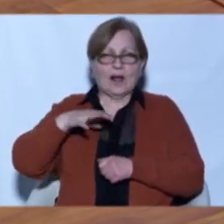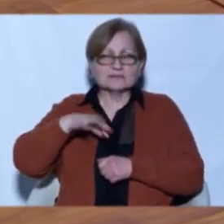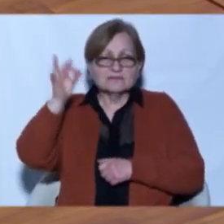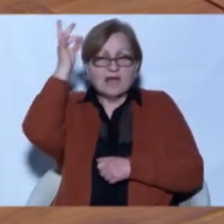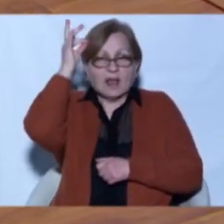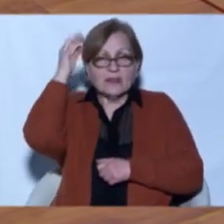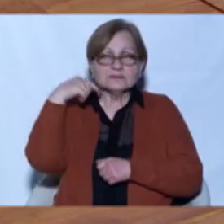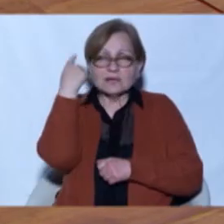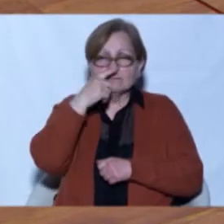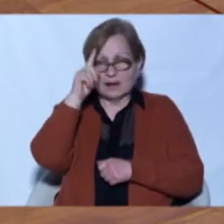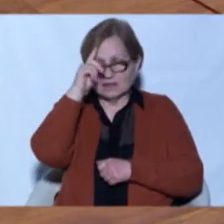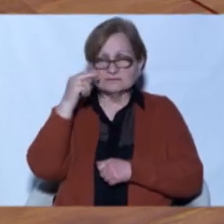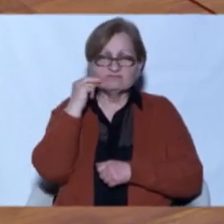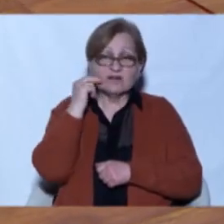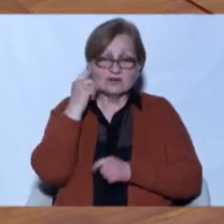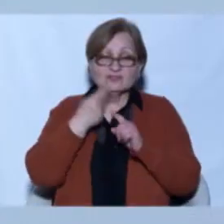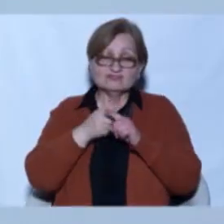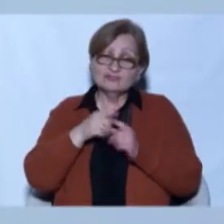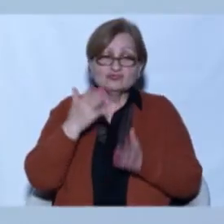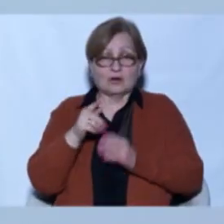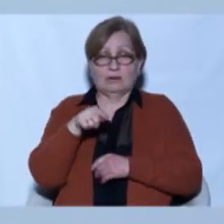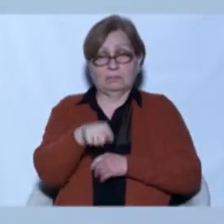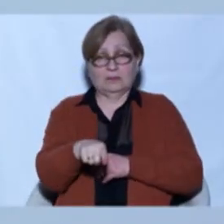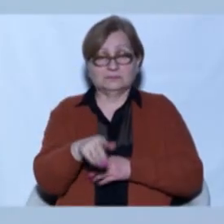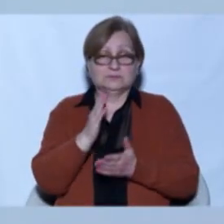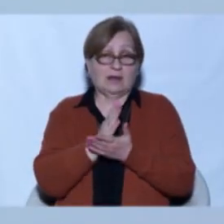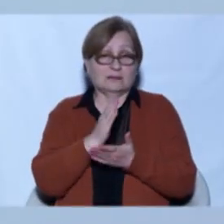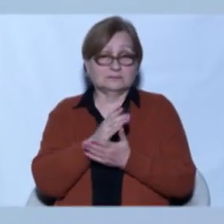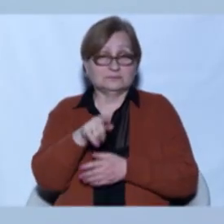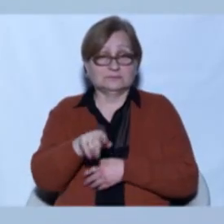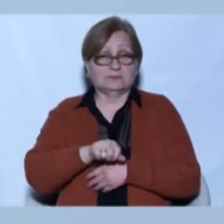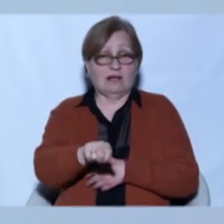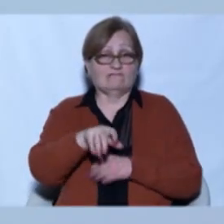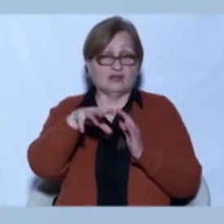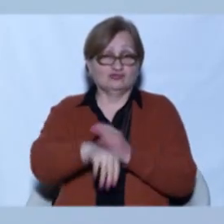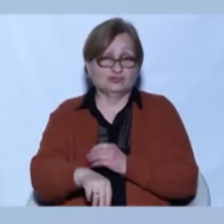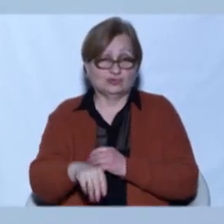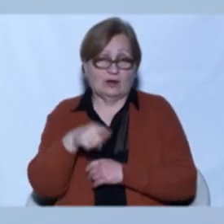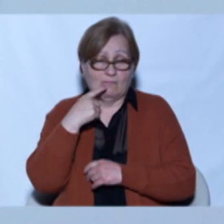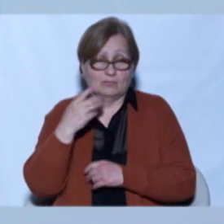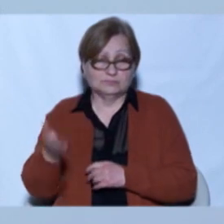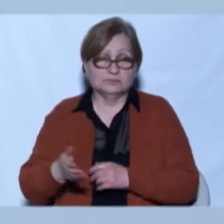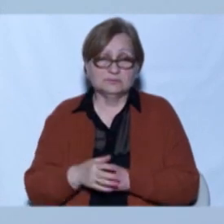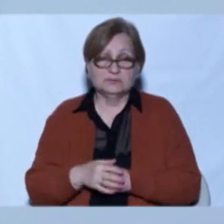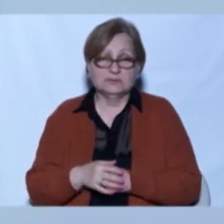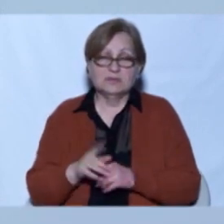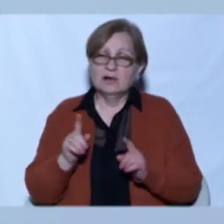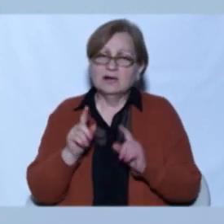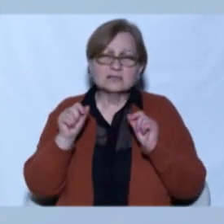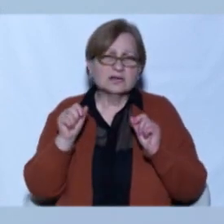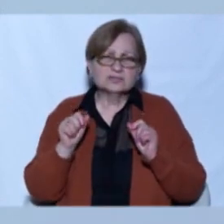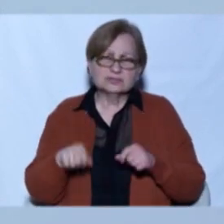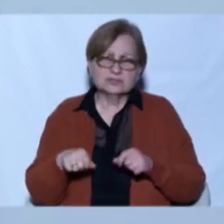ქართველი. აბა დაფიქრდი, ისევ მიუბრუნდეთ კონტექსტს, ისევ მიუბრუნდეთ ეპოქას. რა